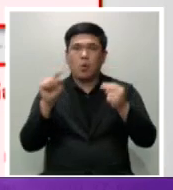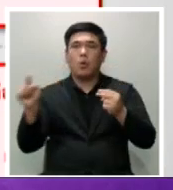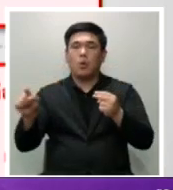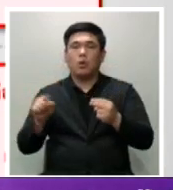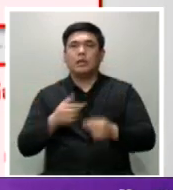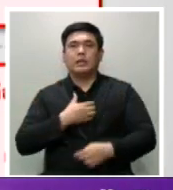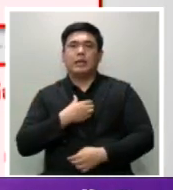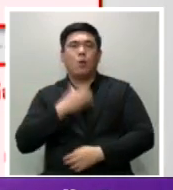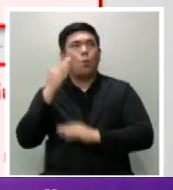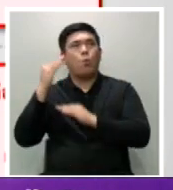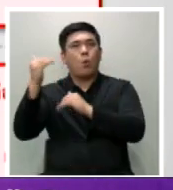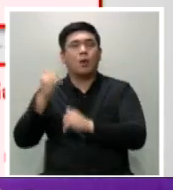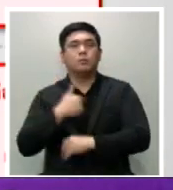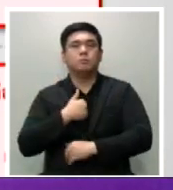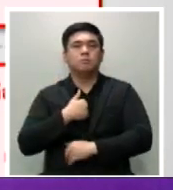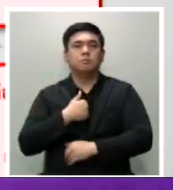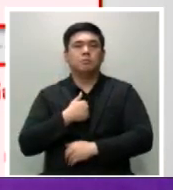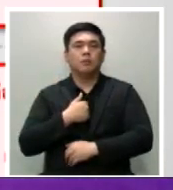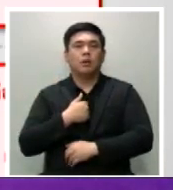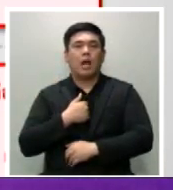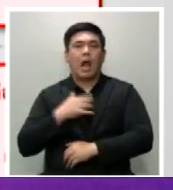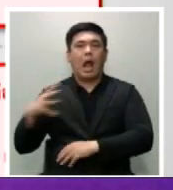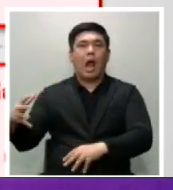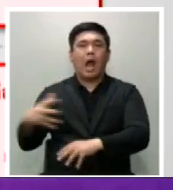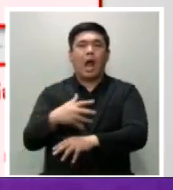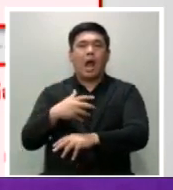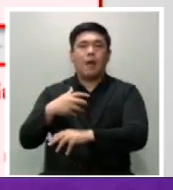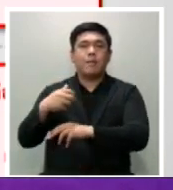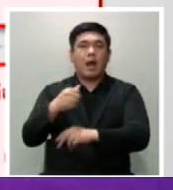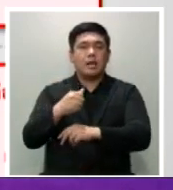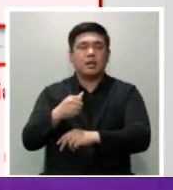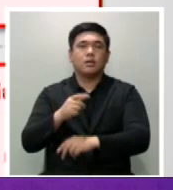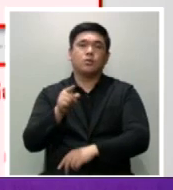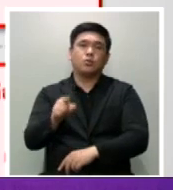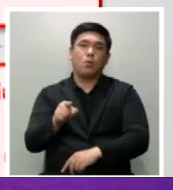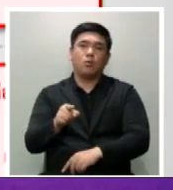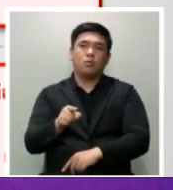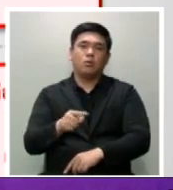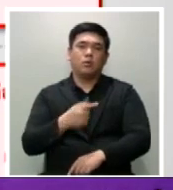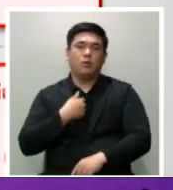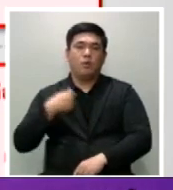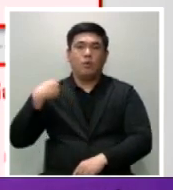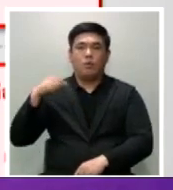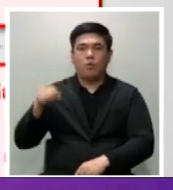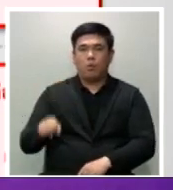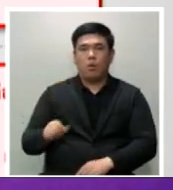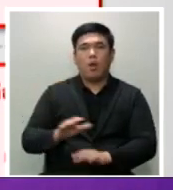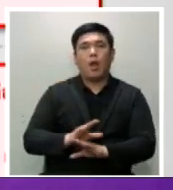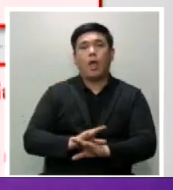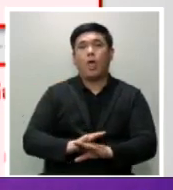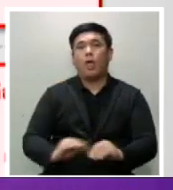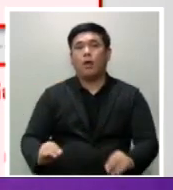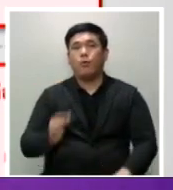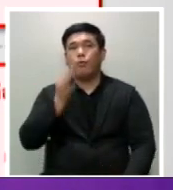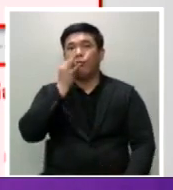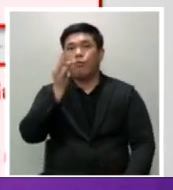ขาคงจะอยากให้ใช้บารมีอิทธิพลอะไรอย่างใดอย่างหนึ่งที่ทำให้คดีนี้ปัดเป่าให้พ้นไปโดยไม่ต้อง